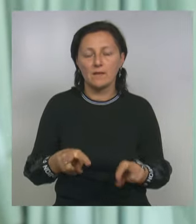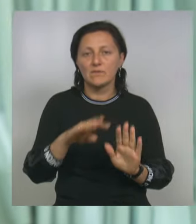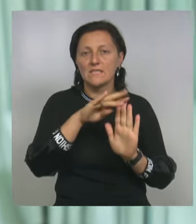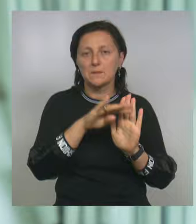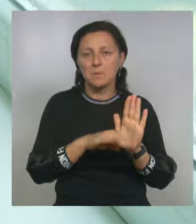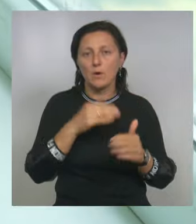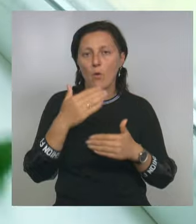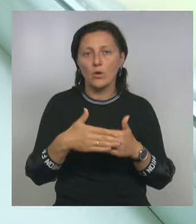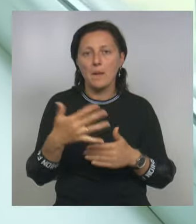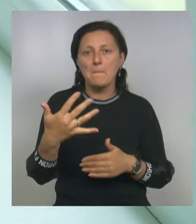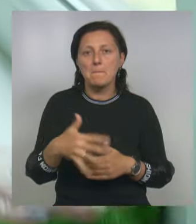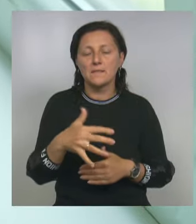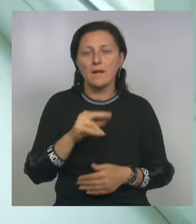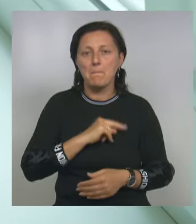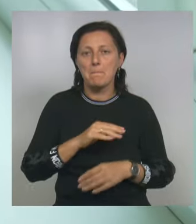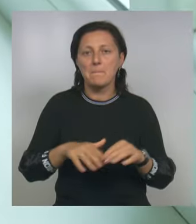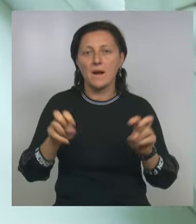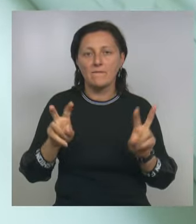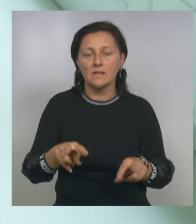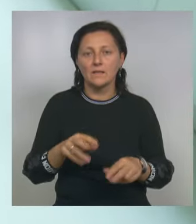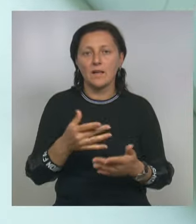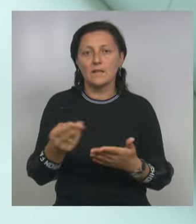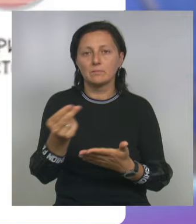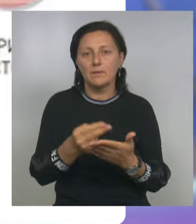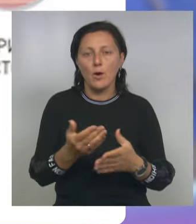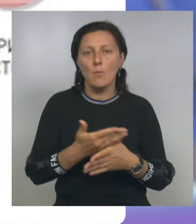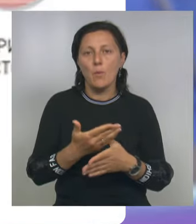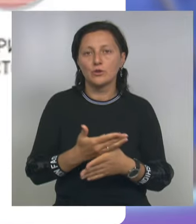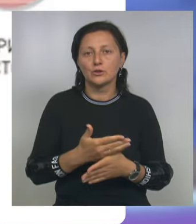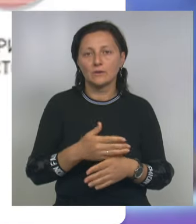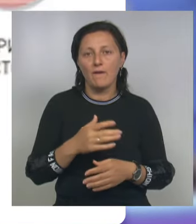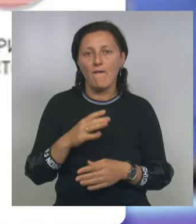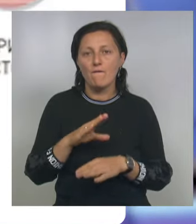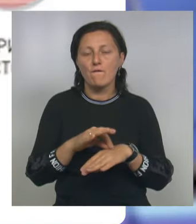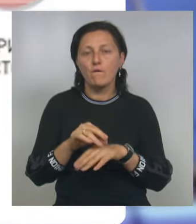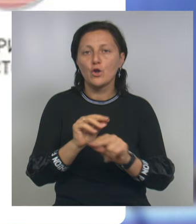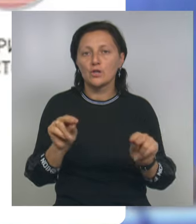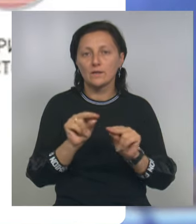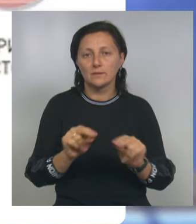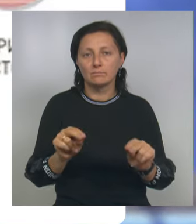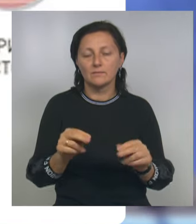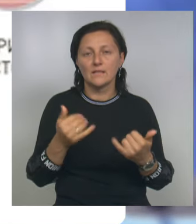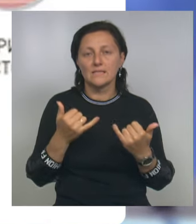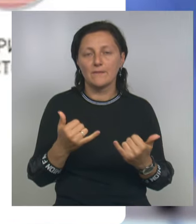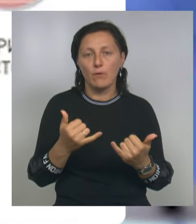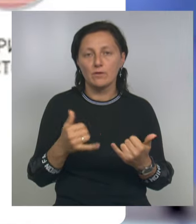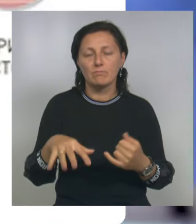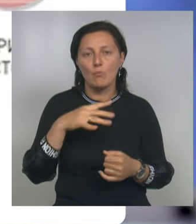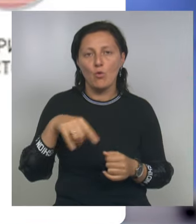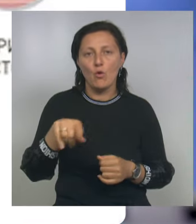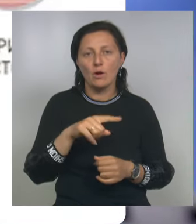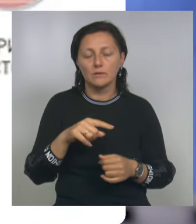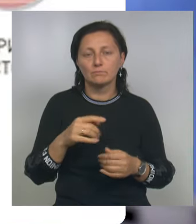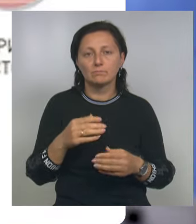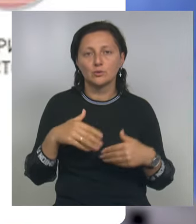войдут около 50 профессий – курьеры, дизайнеры, помощники вожатых. Сейчас для подростков на рынке труда больше всего предложений в сфере